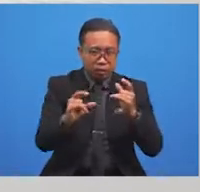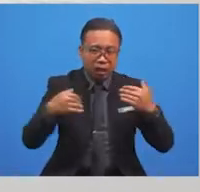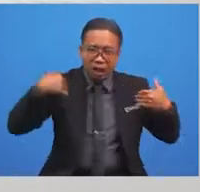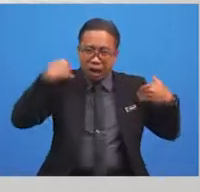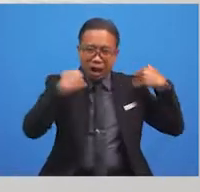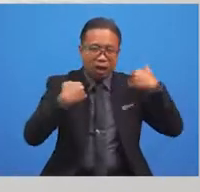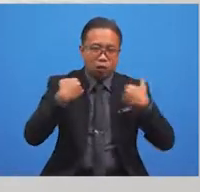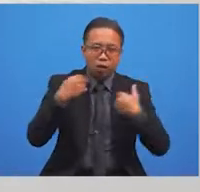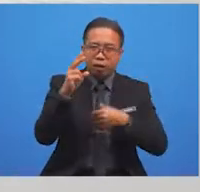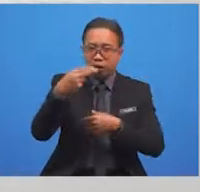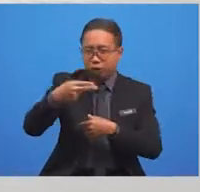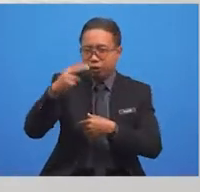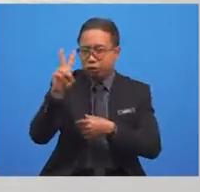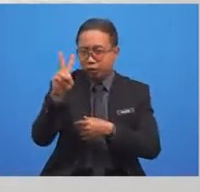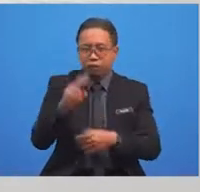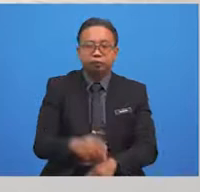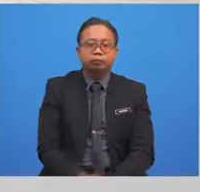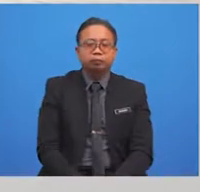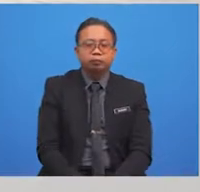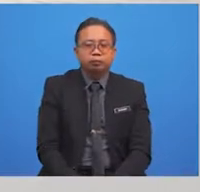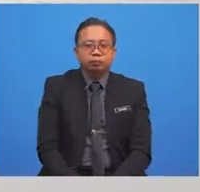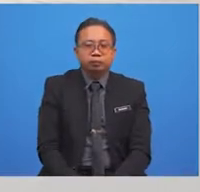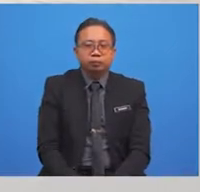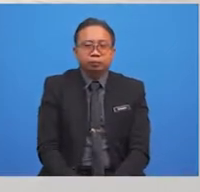haiwan herbivore.